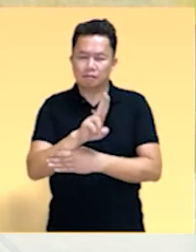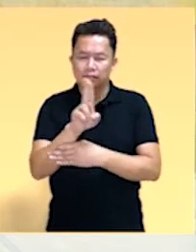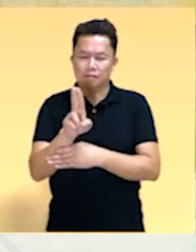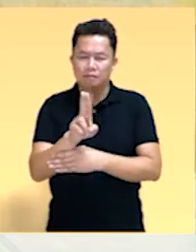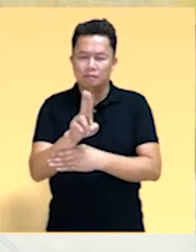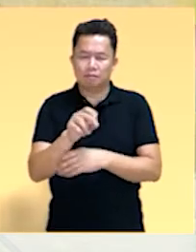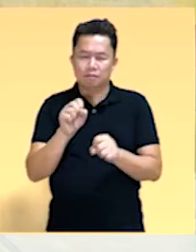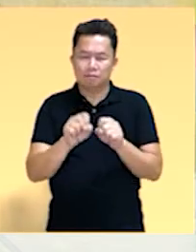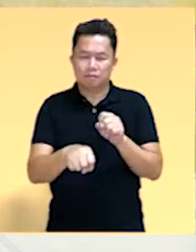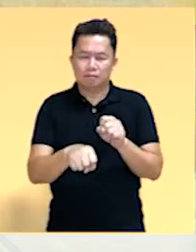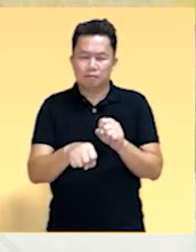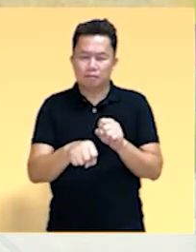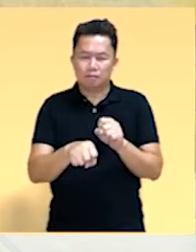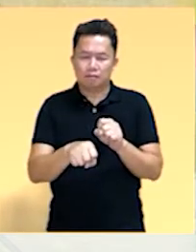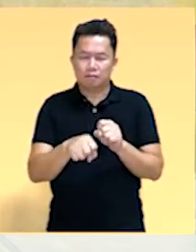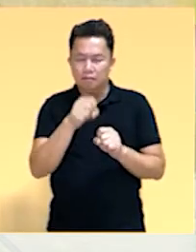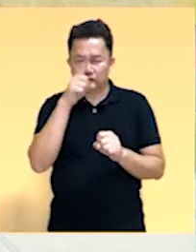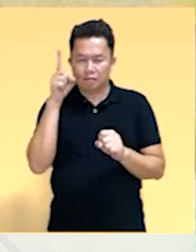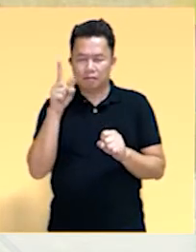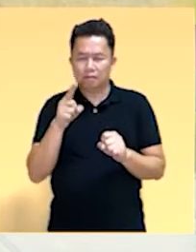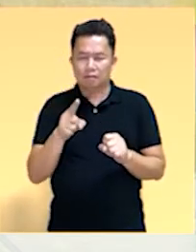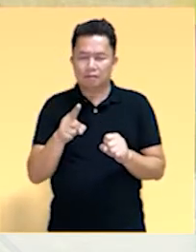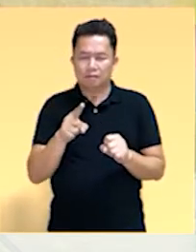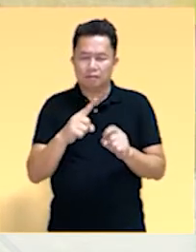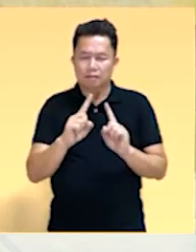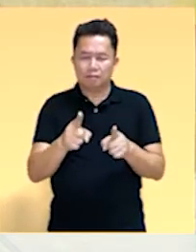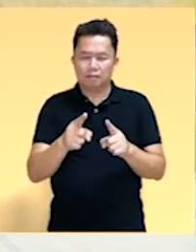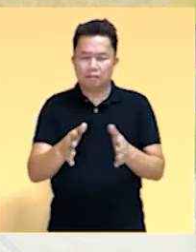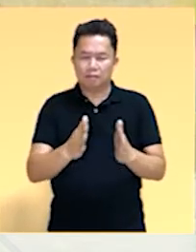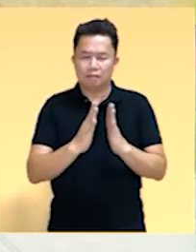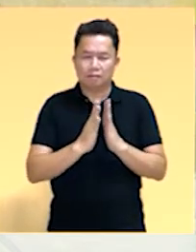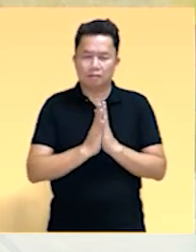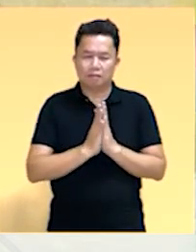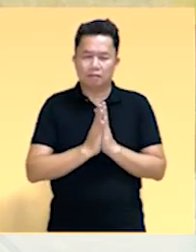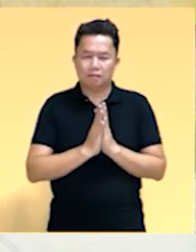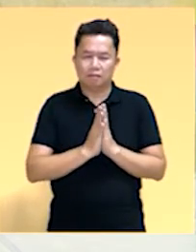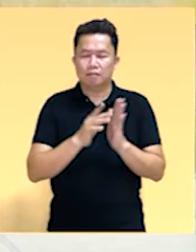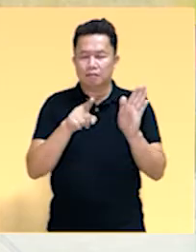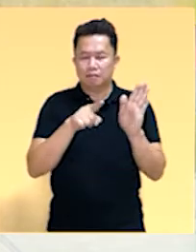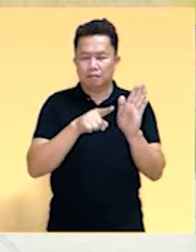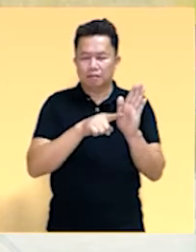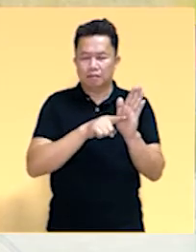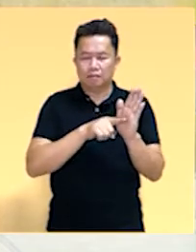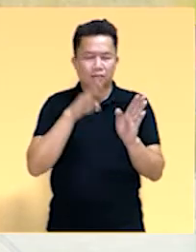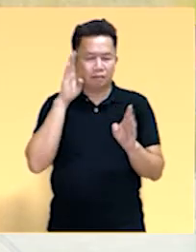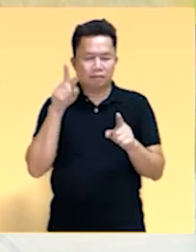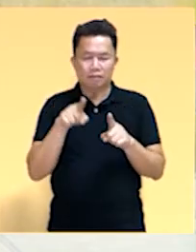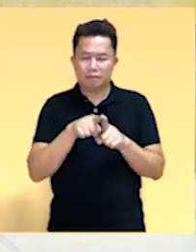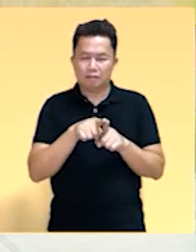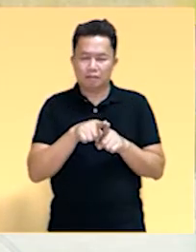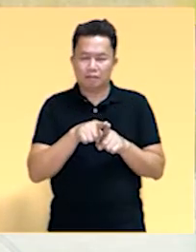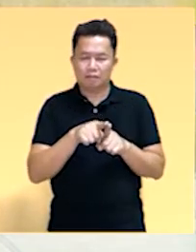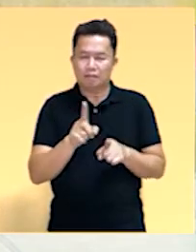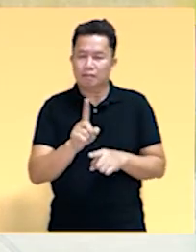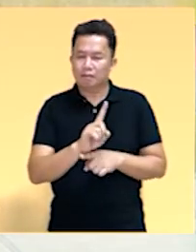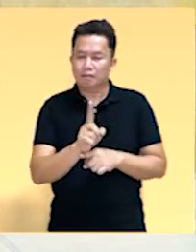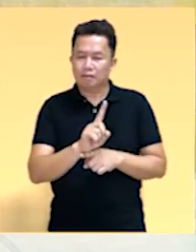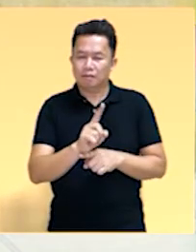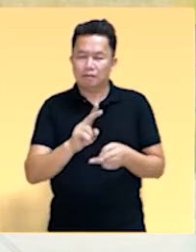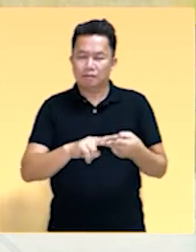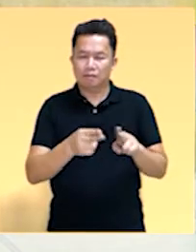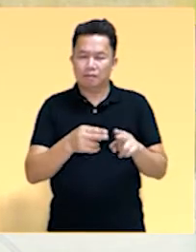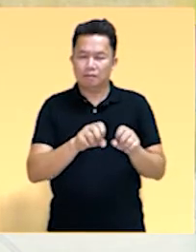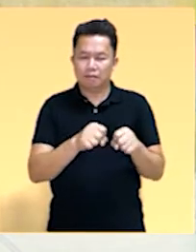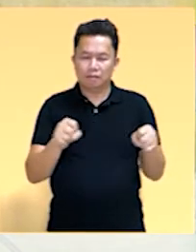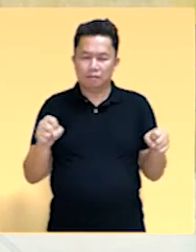ang gagamitin mo upang makuha mo ang sagot sa asked? Ah! Subtraction, kuya! Ano